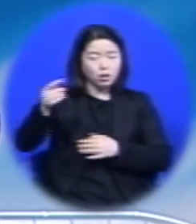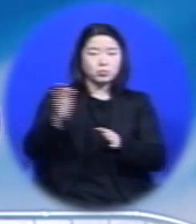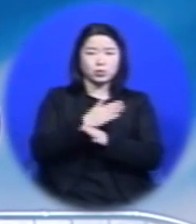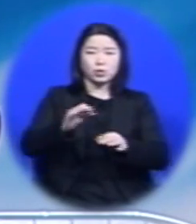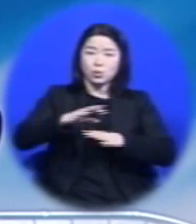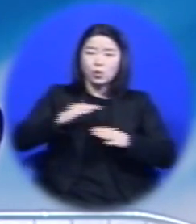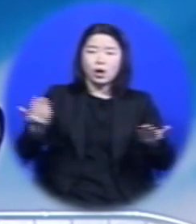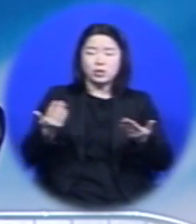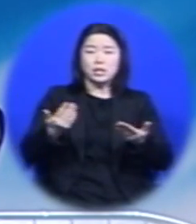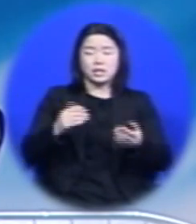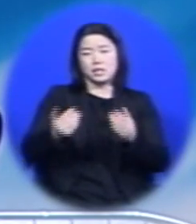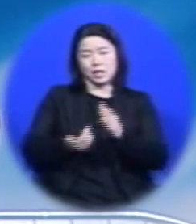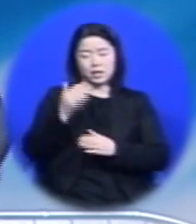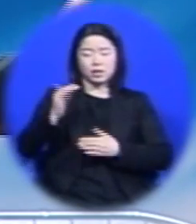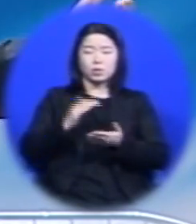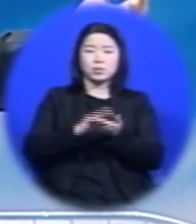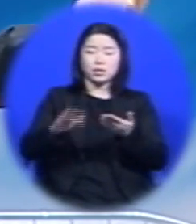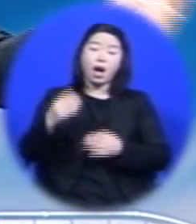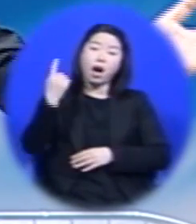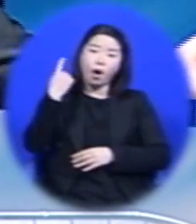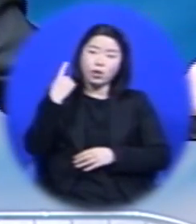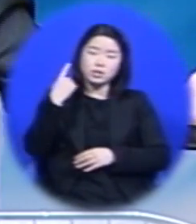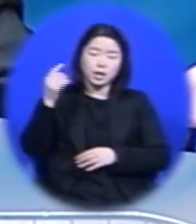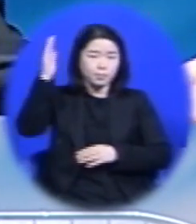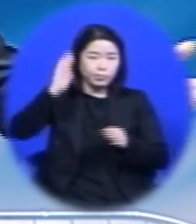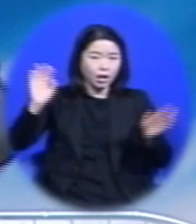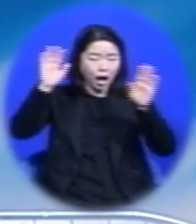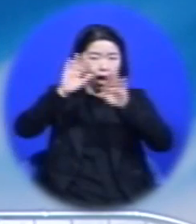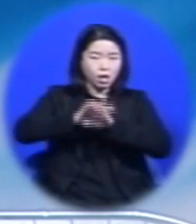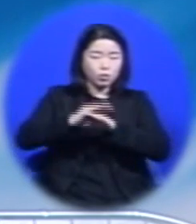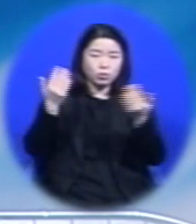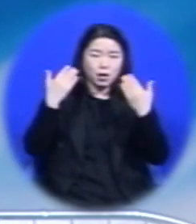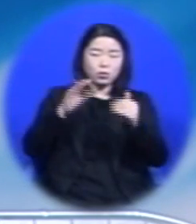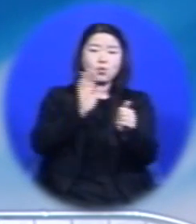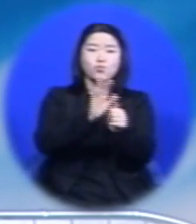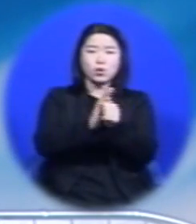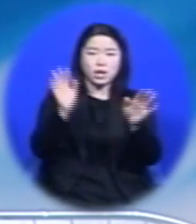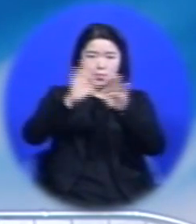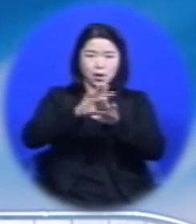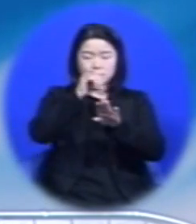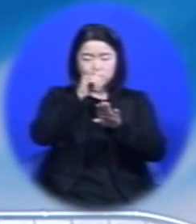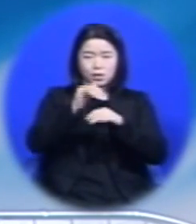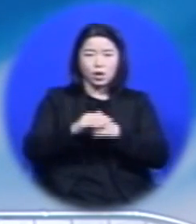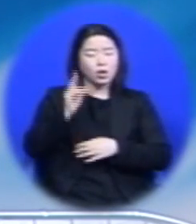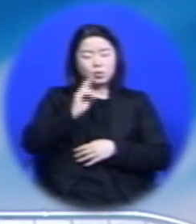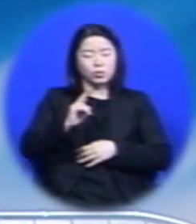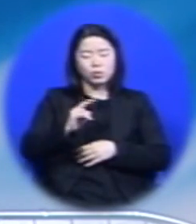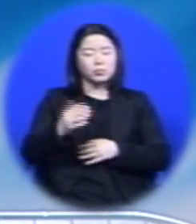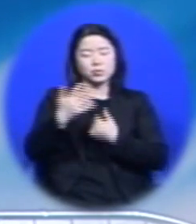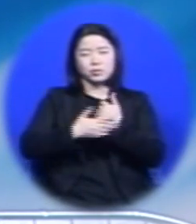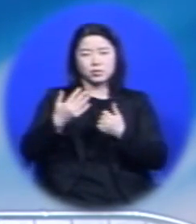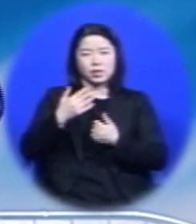벌어지기 시작합 어제 하늘금 학교 후원의 밤이 있었습니다 너무너무